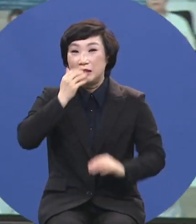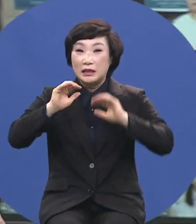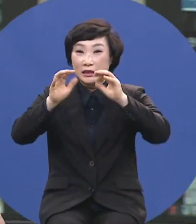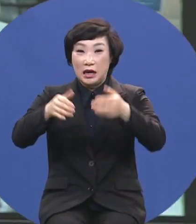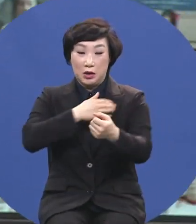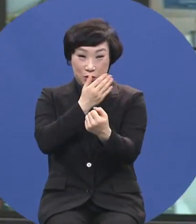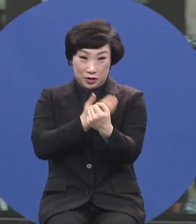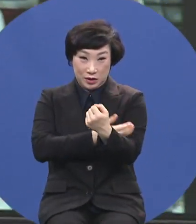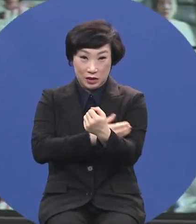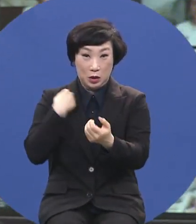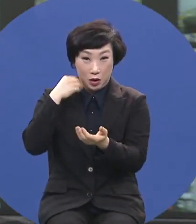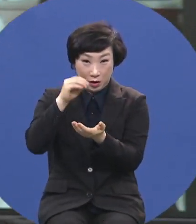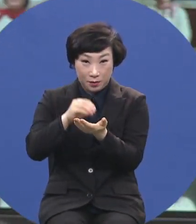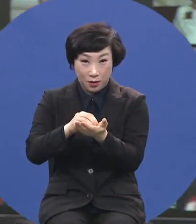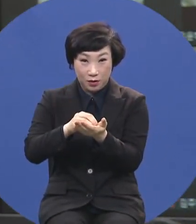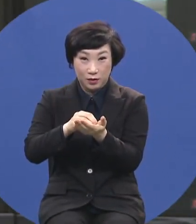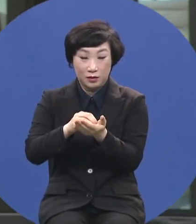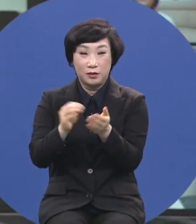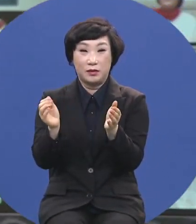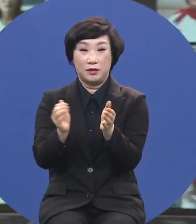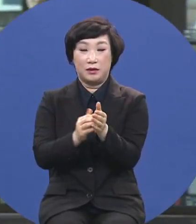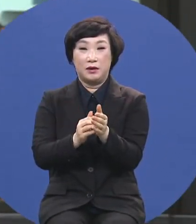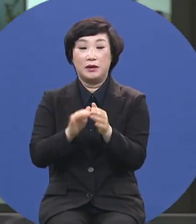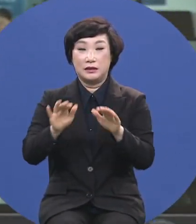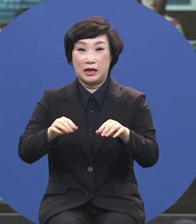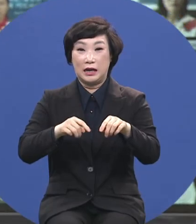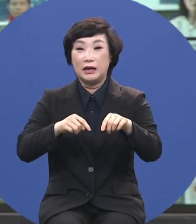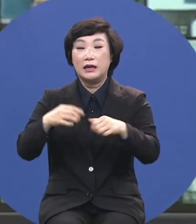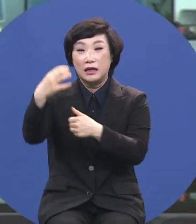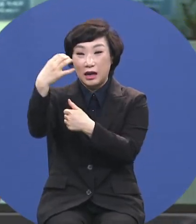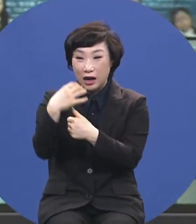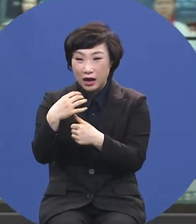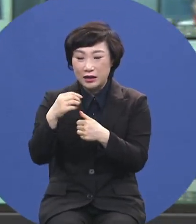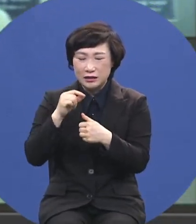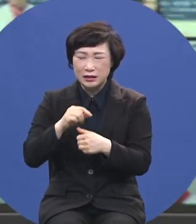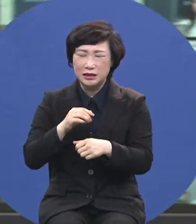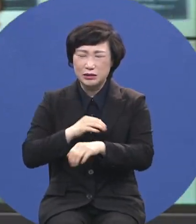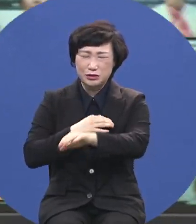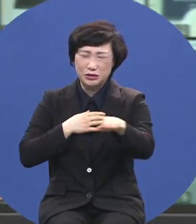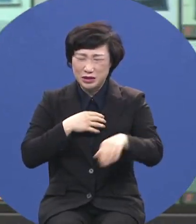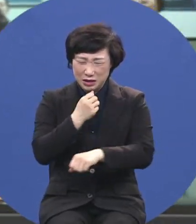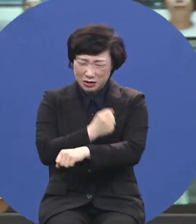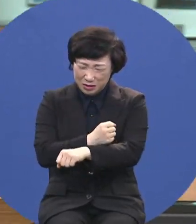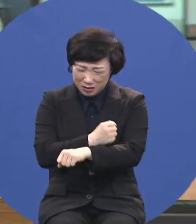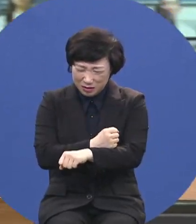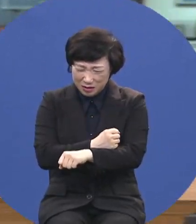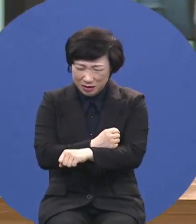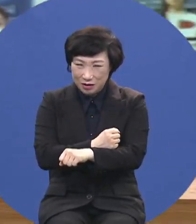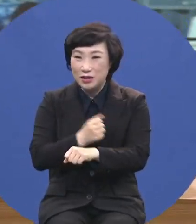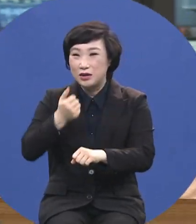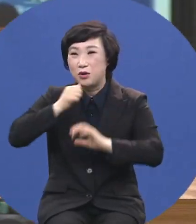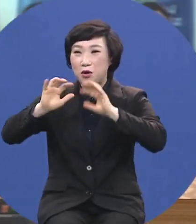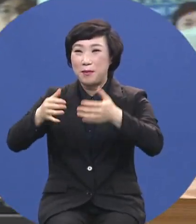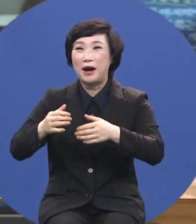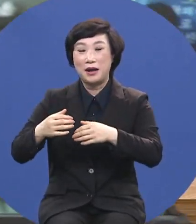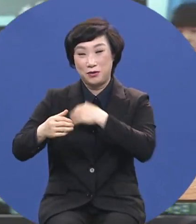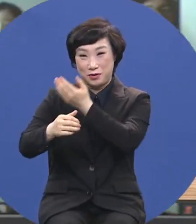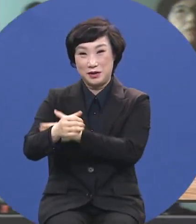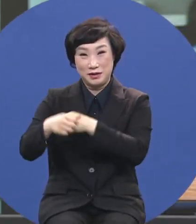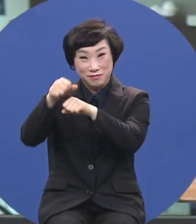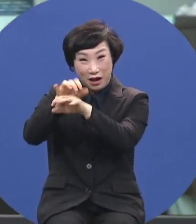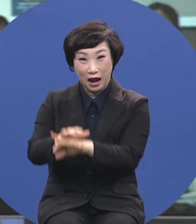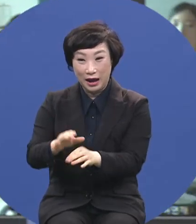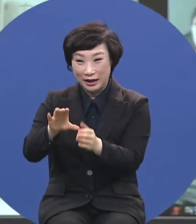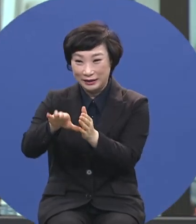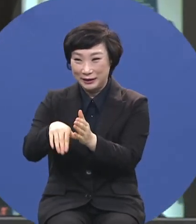이스라엘의 국권이 회복되고 식민지에 고통당하게 하는 로마의 국권이 무너질